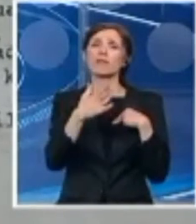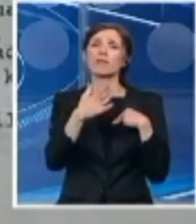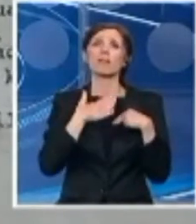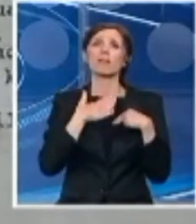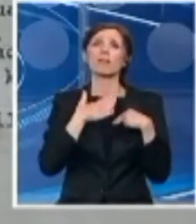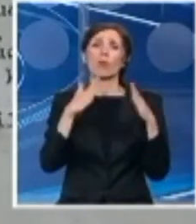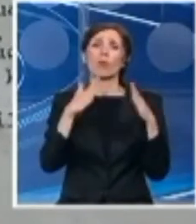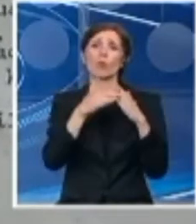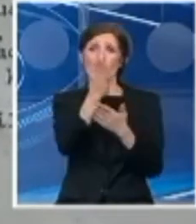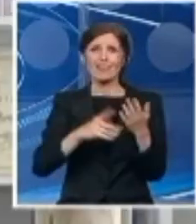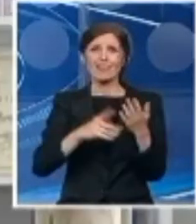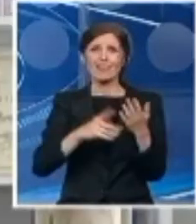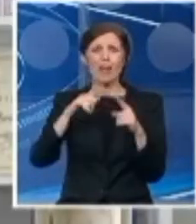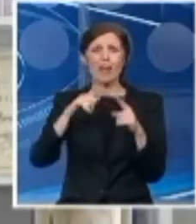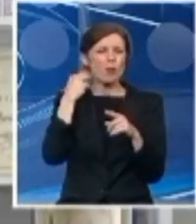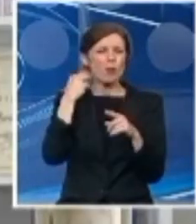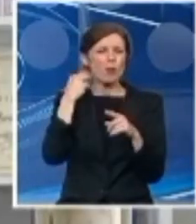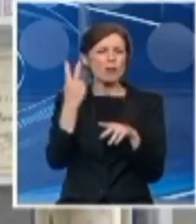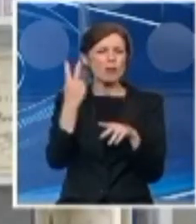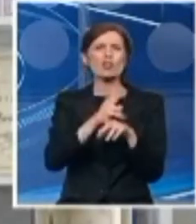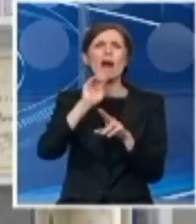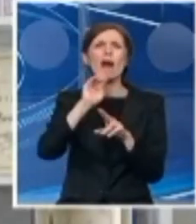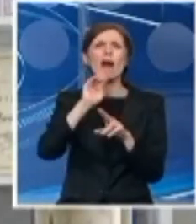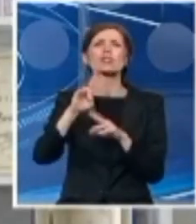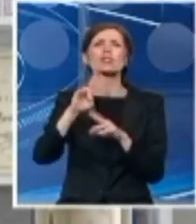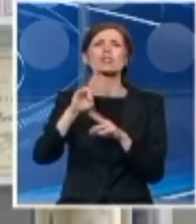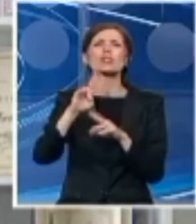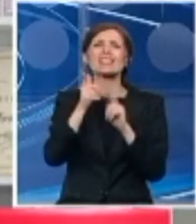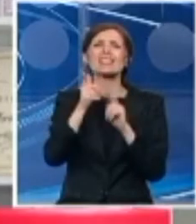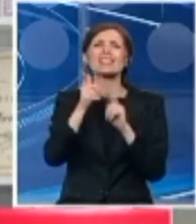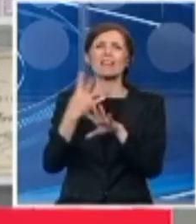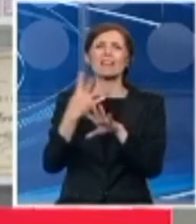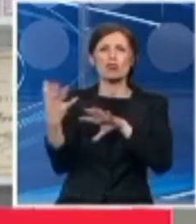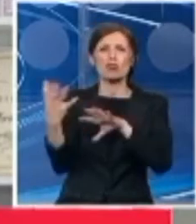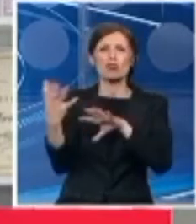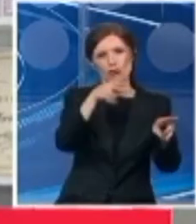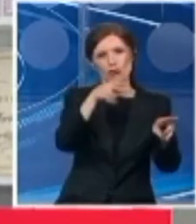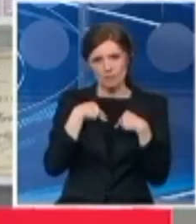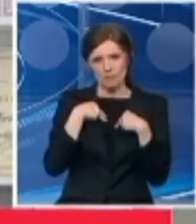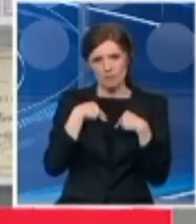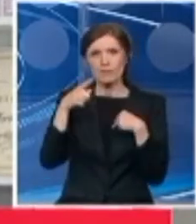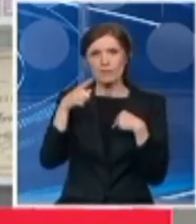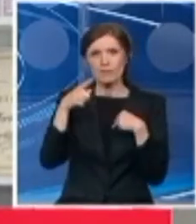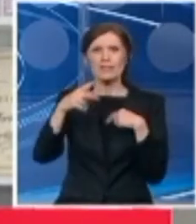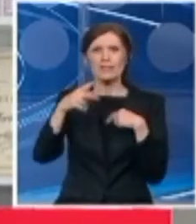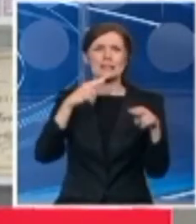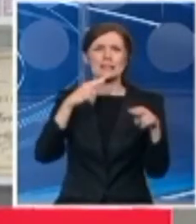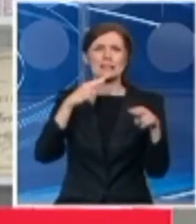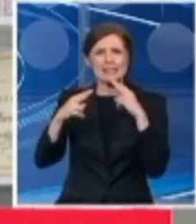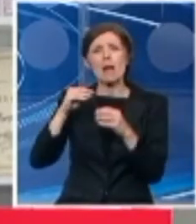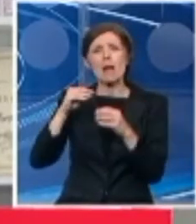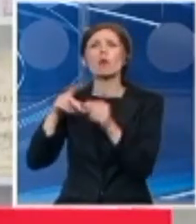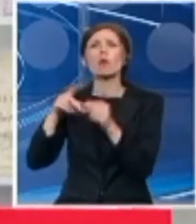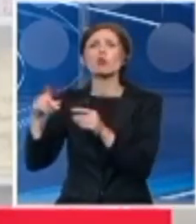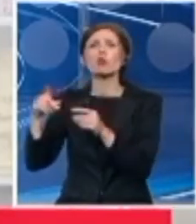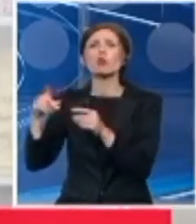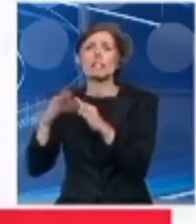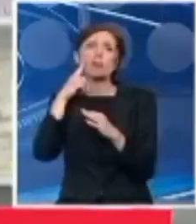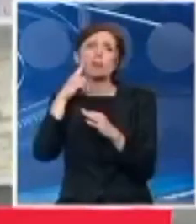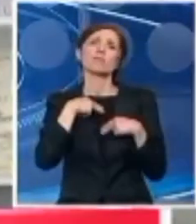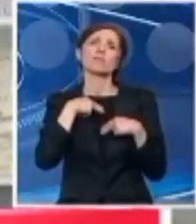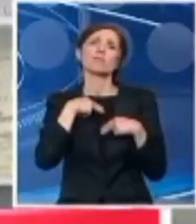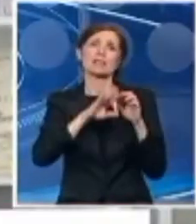sve se poradica Anjštejn popušala sačuvati u svoju imovinu o izmrenama zakona o nacionalizaciji iz 1948. godine.